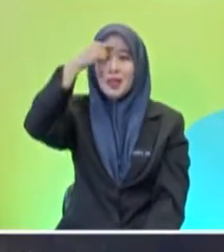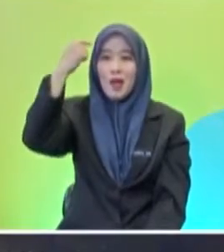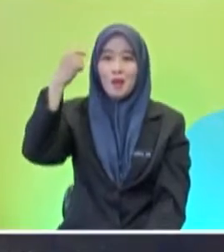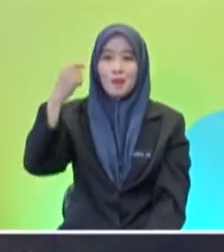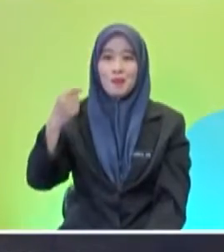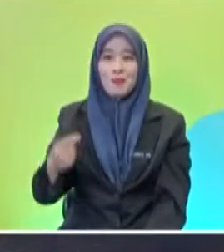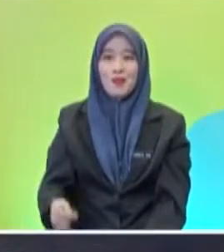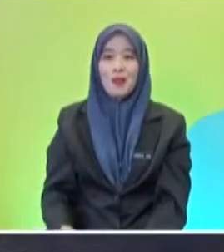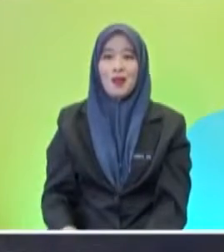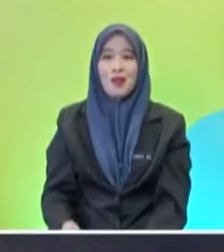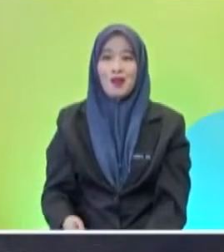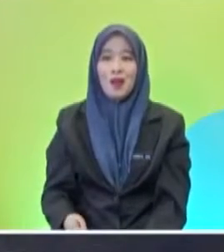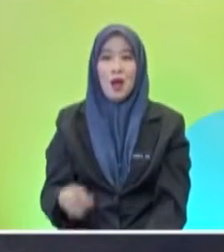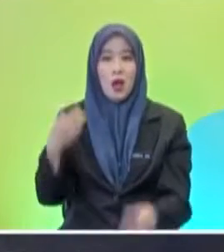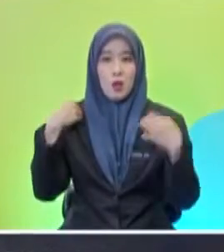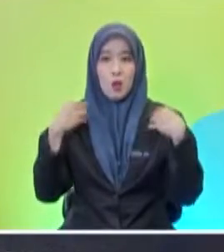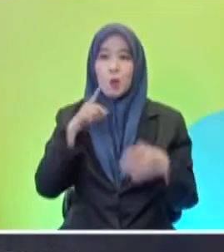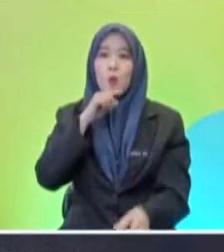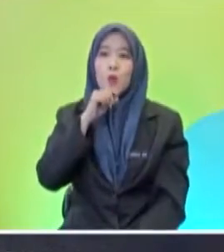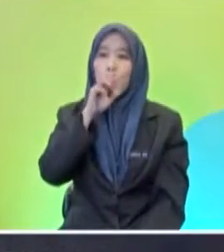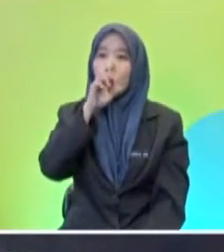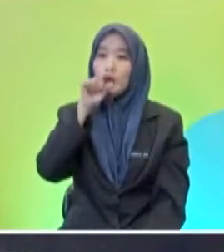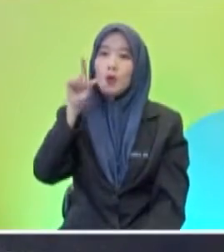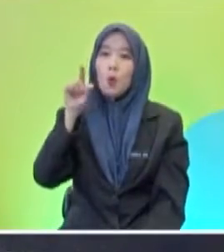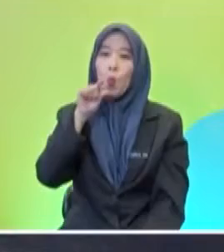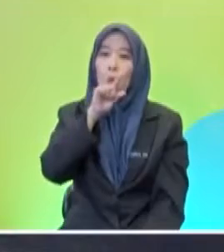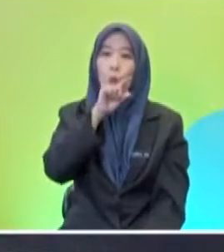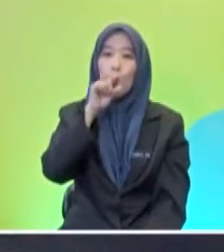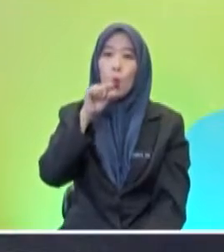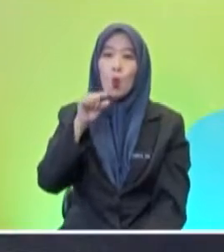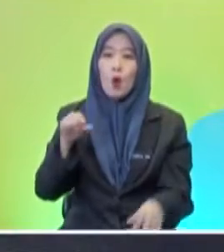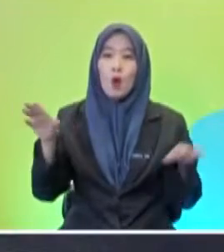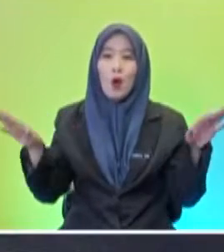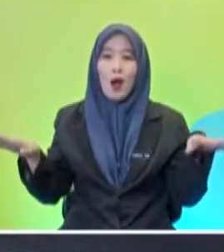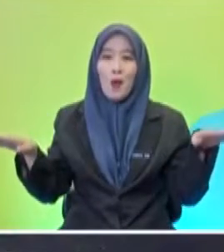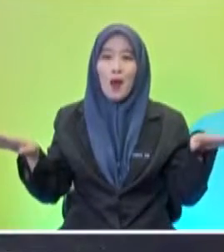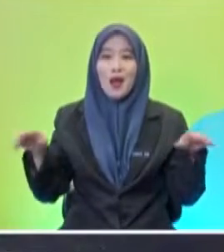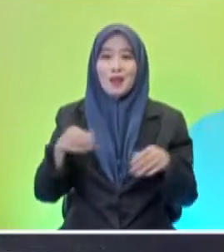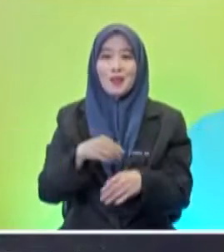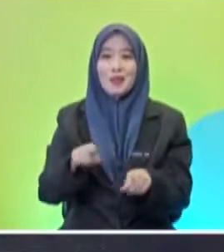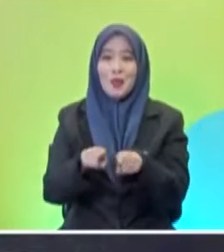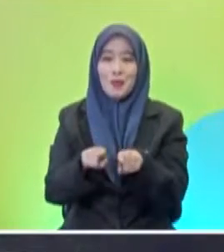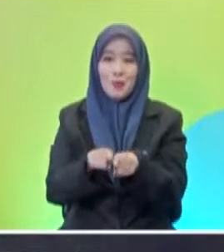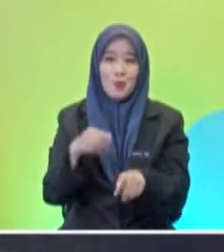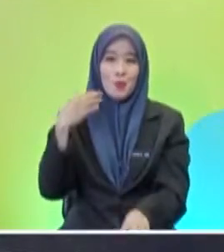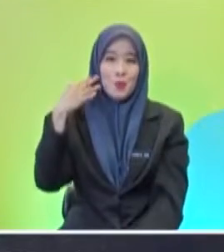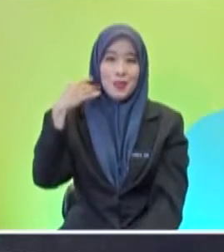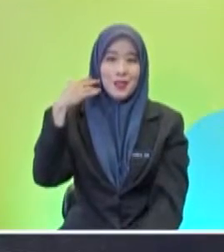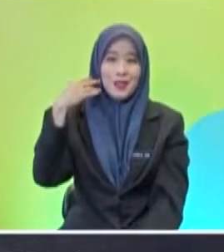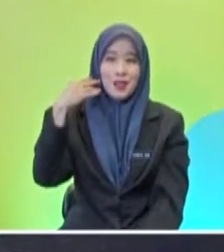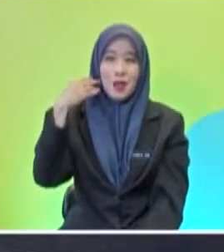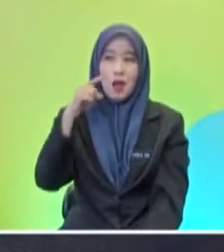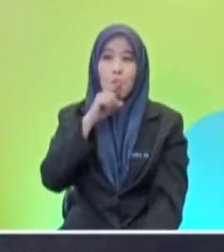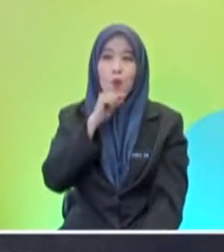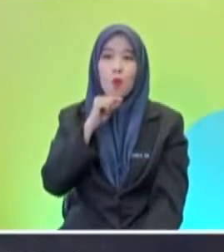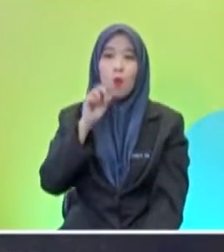Wah, itu burung terkukuh. Yeah. Ayah cikgu ada dulu bela. Wah, wah, wah. Apa cikgu? Burung apa?